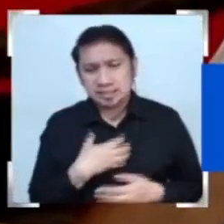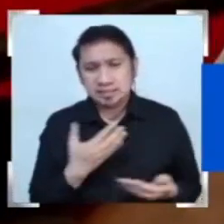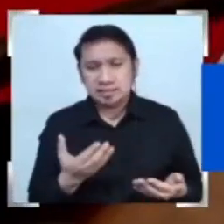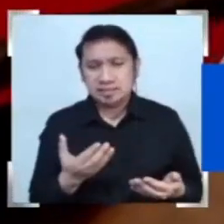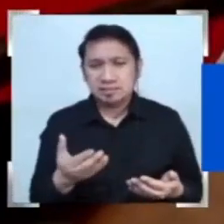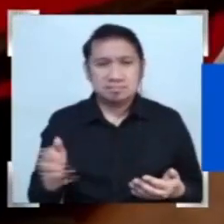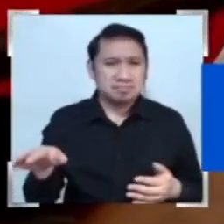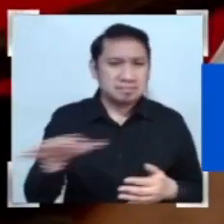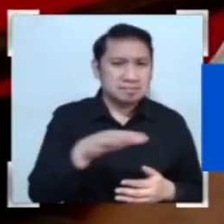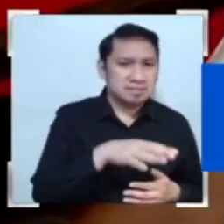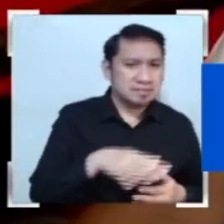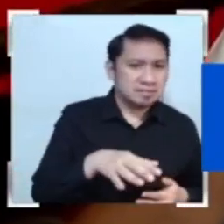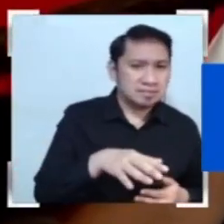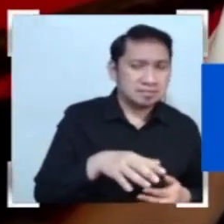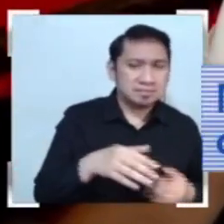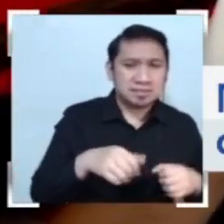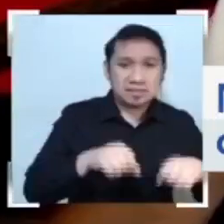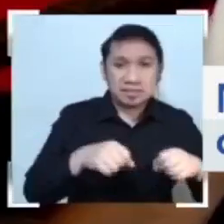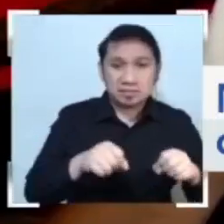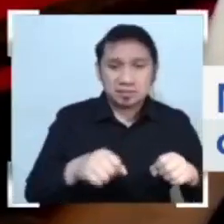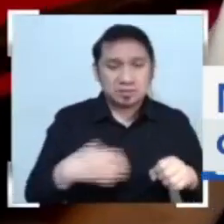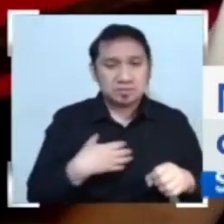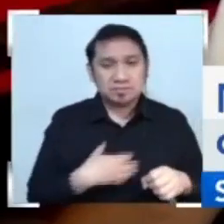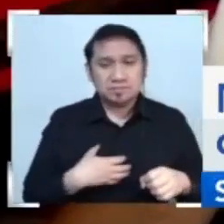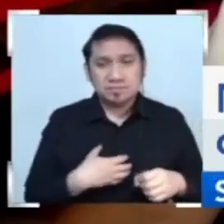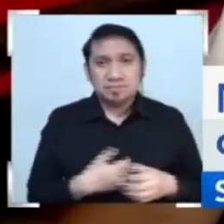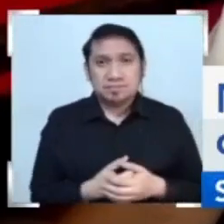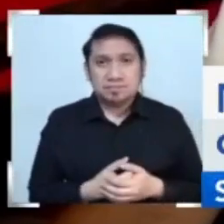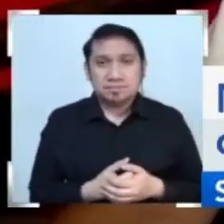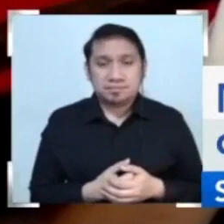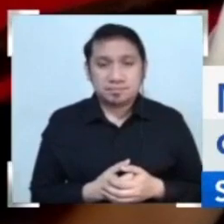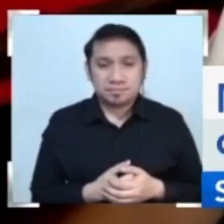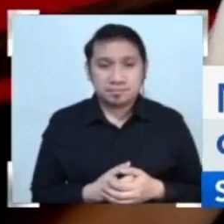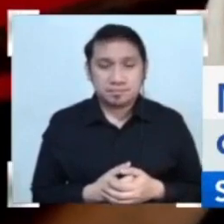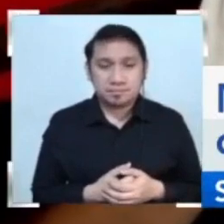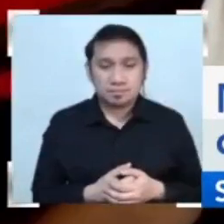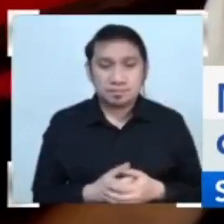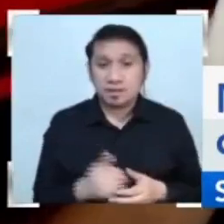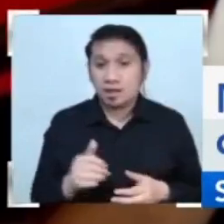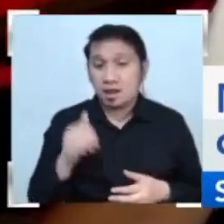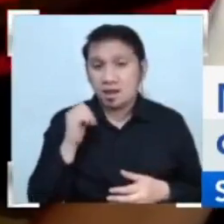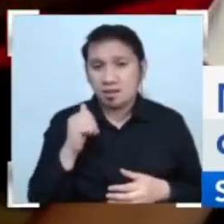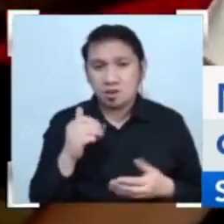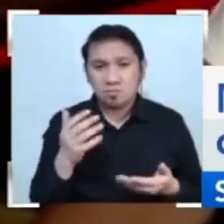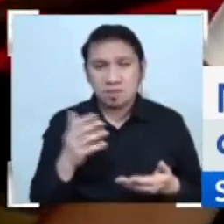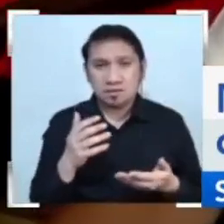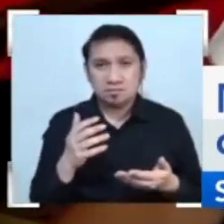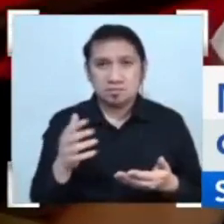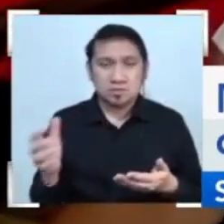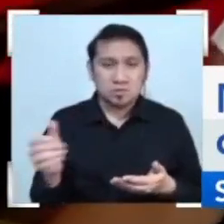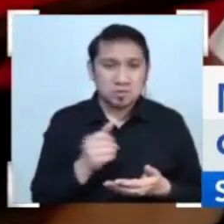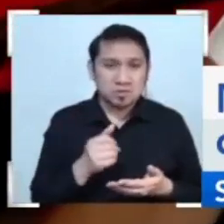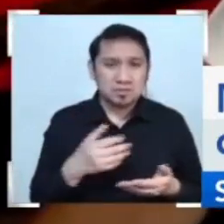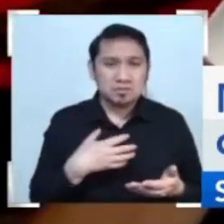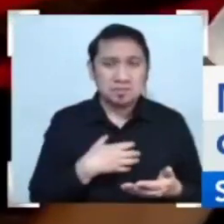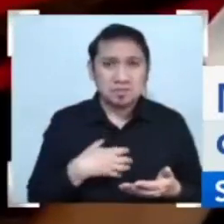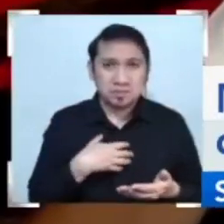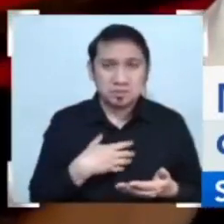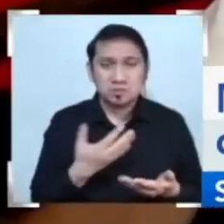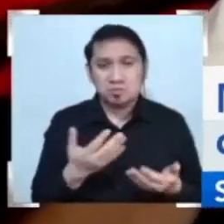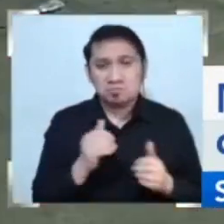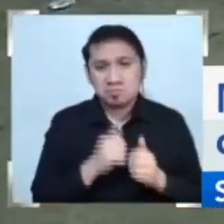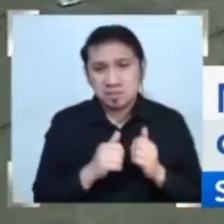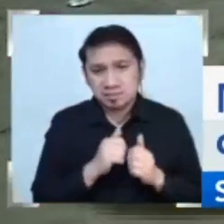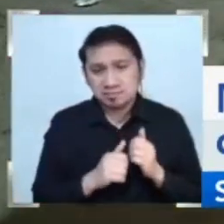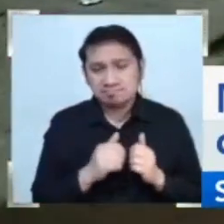eh. Ayaw din magkuha ng pamasahe. Eh kaya kaunting tiis lang, tiyagaan